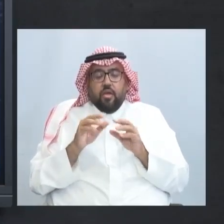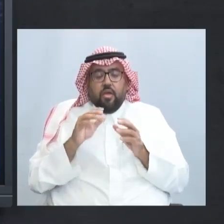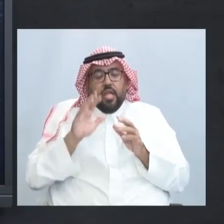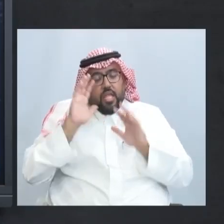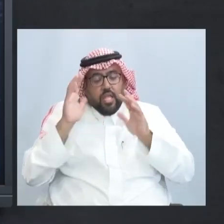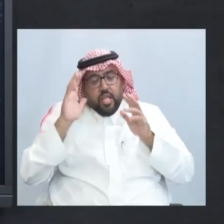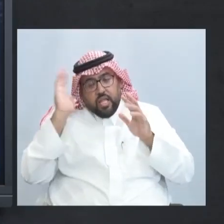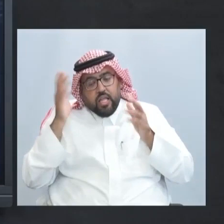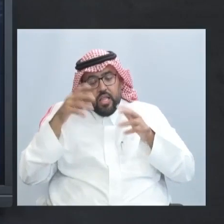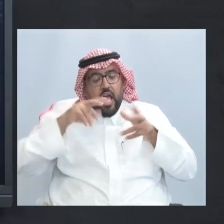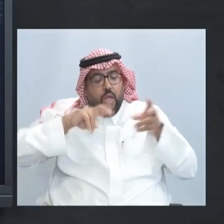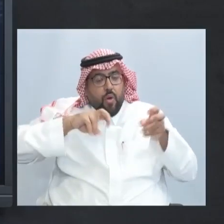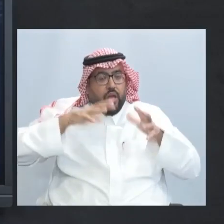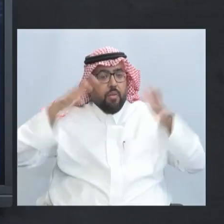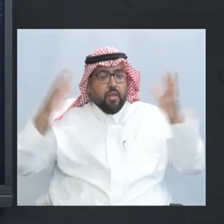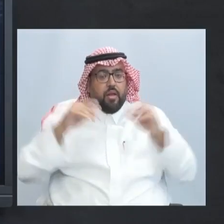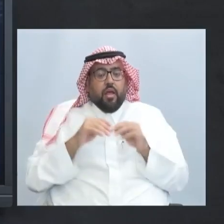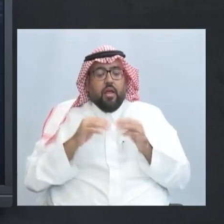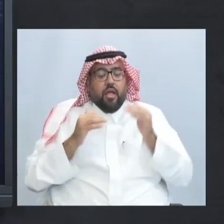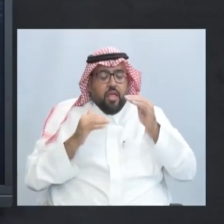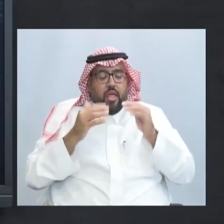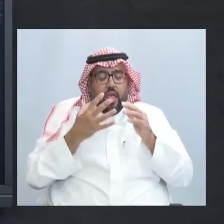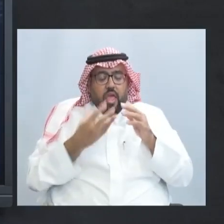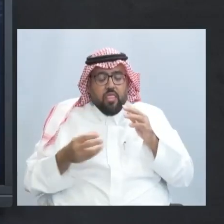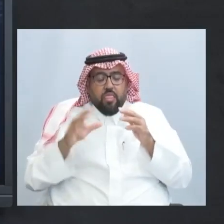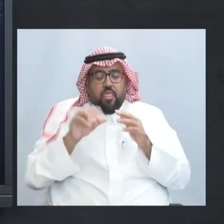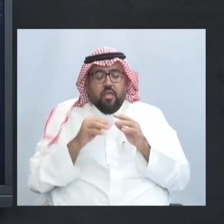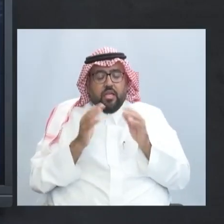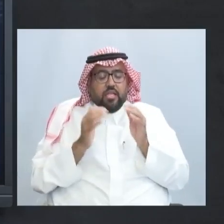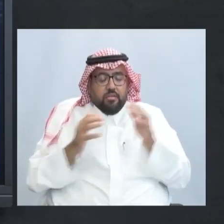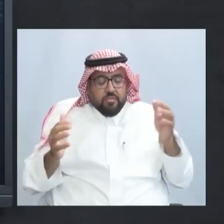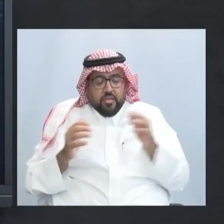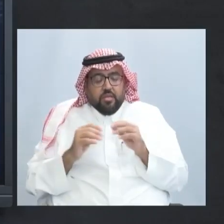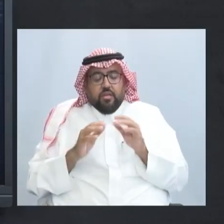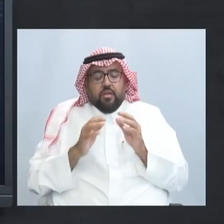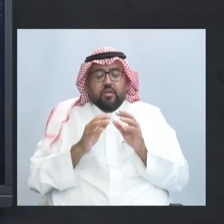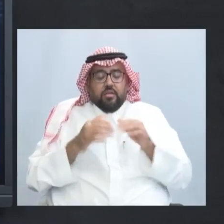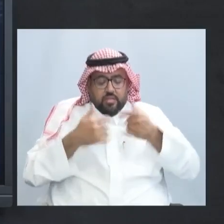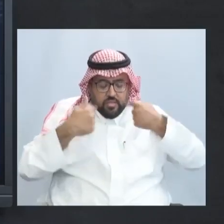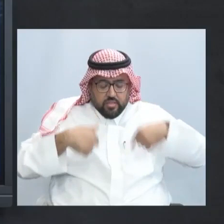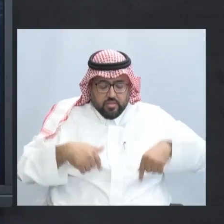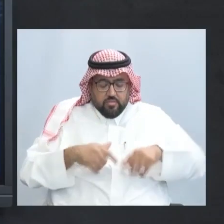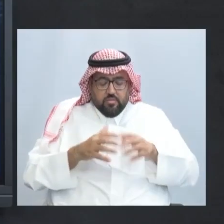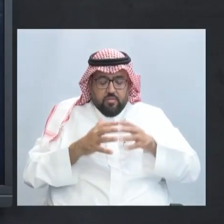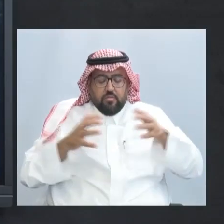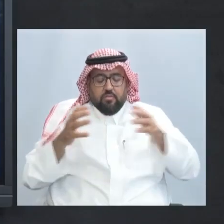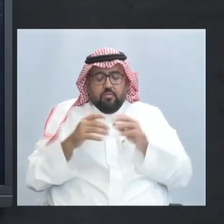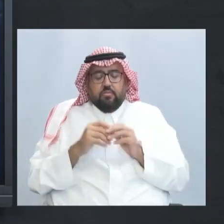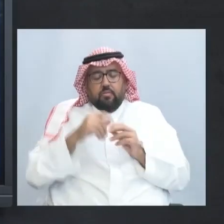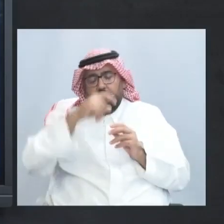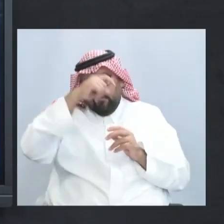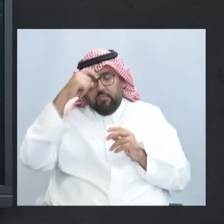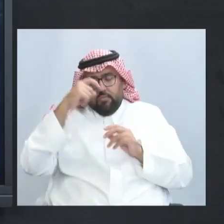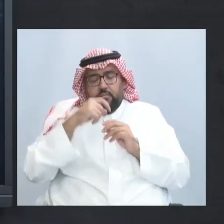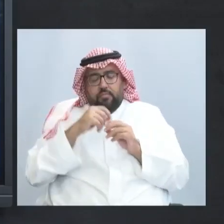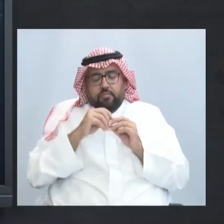كبيره قل معدل الايض لان الحيوانات صغيره مساحه سطح الجسم كبيره وبالتالي تفقد الحراره من